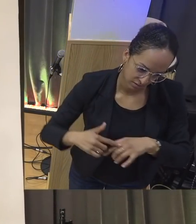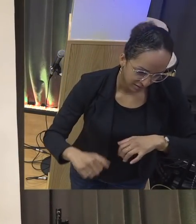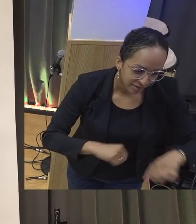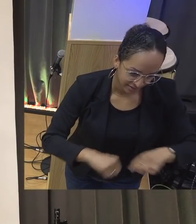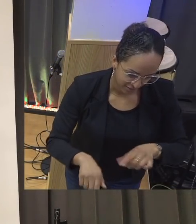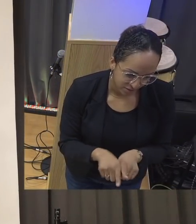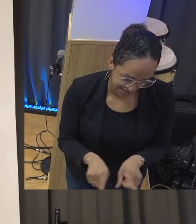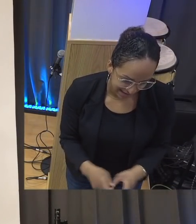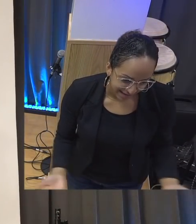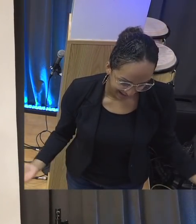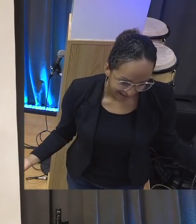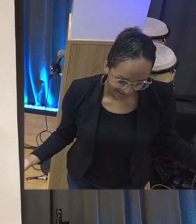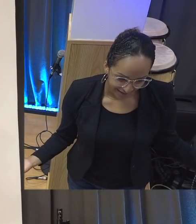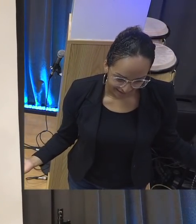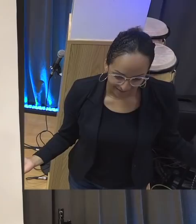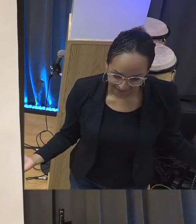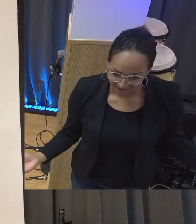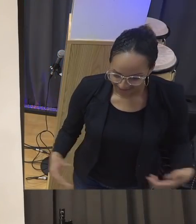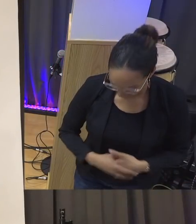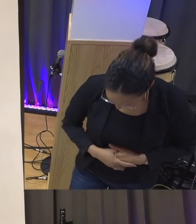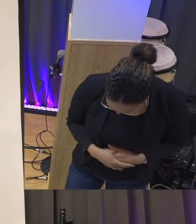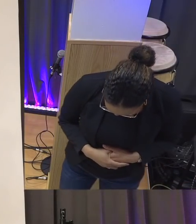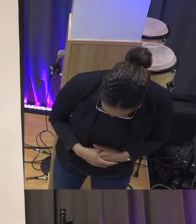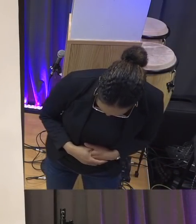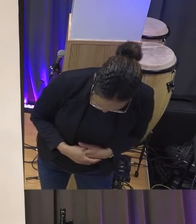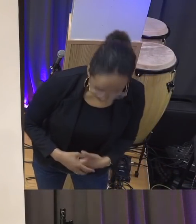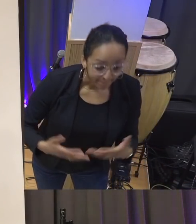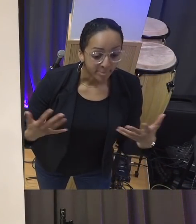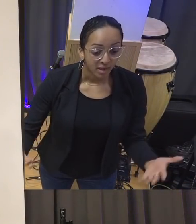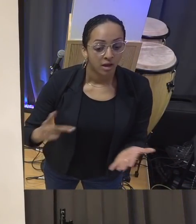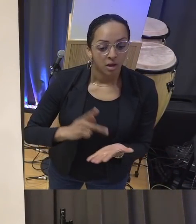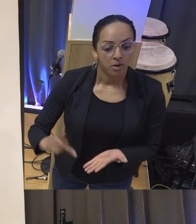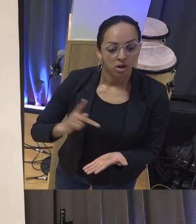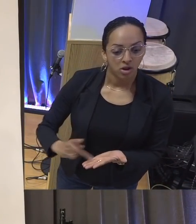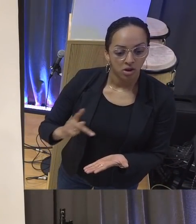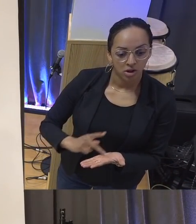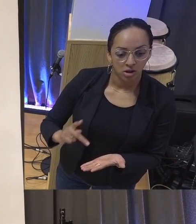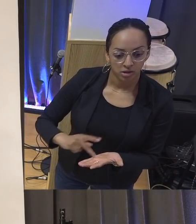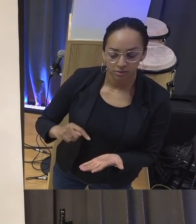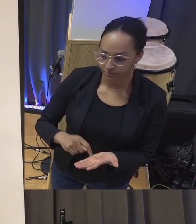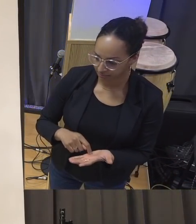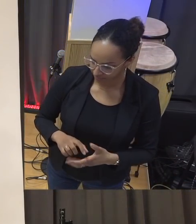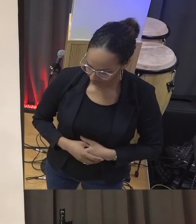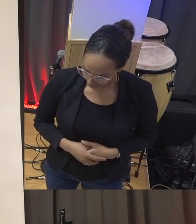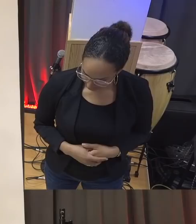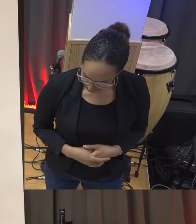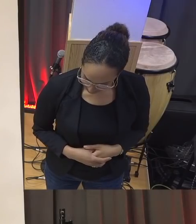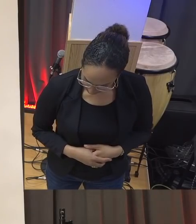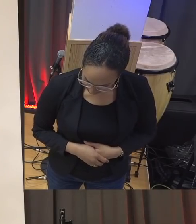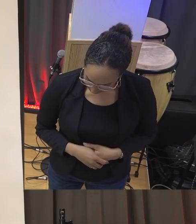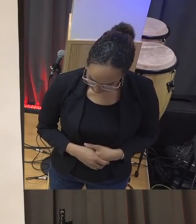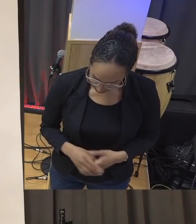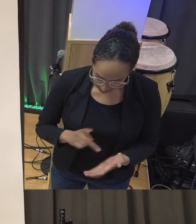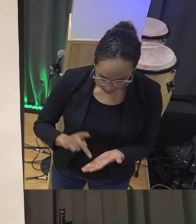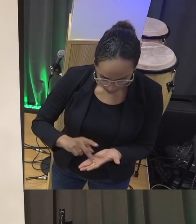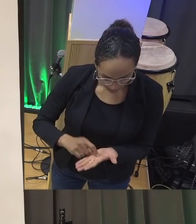plus loin. L'apôtre Paul nous donne pour caractériser un petit peu cette